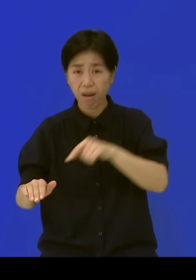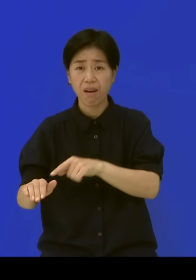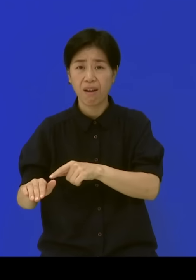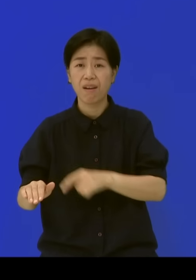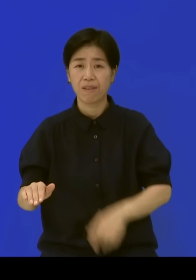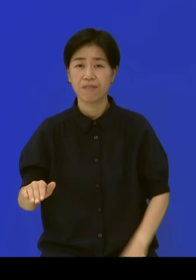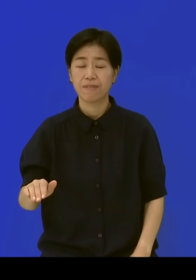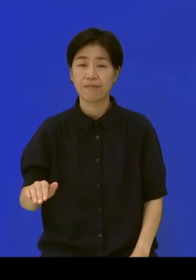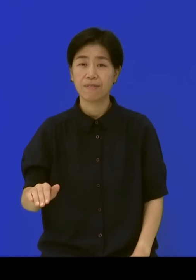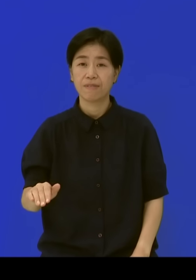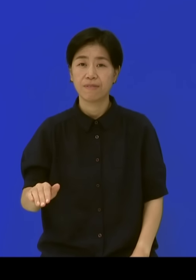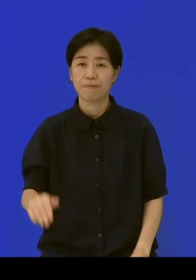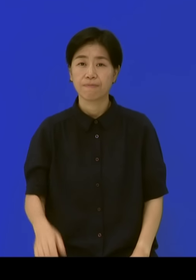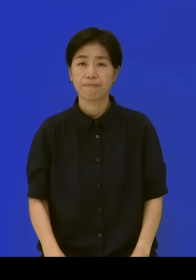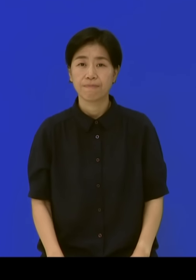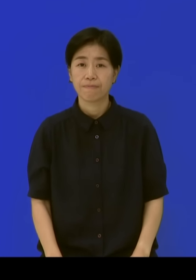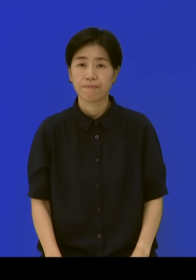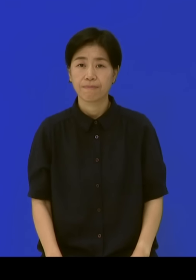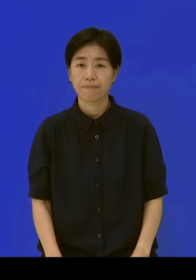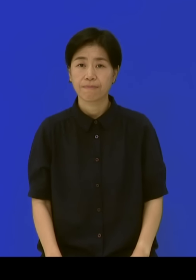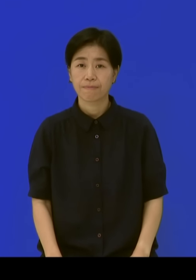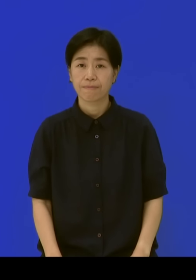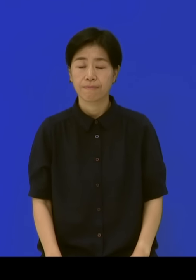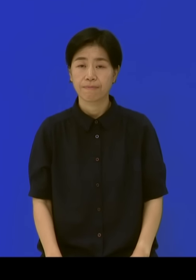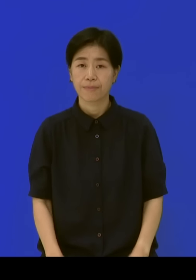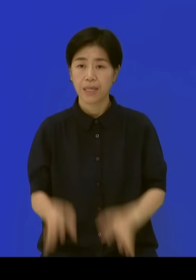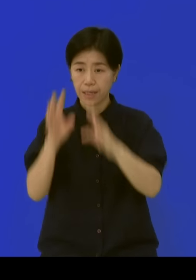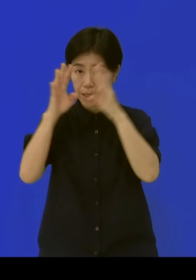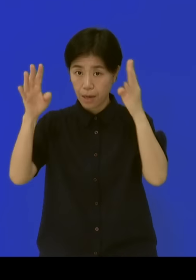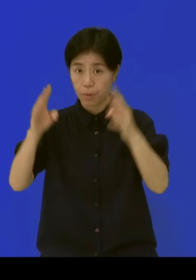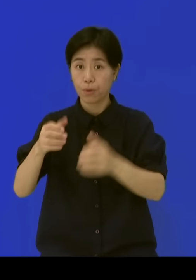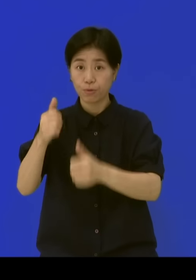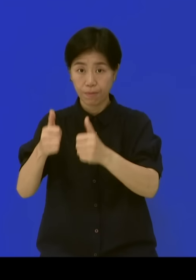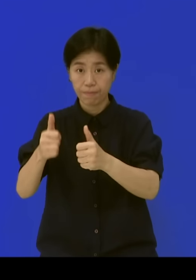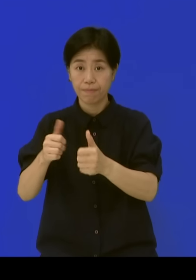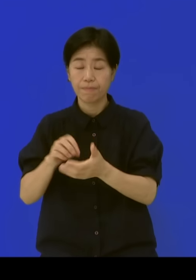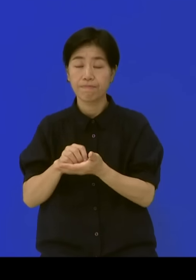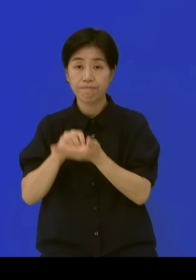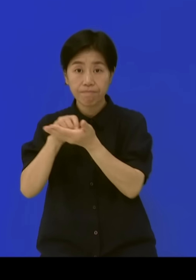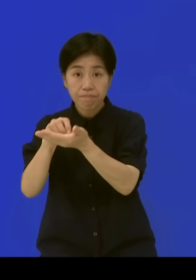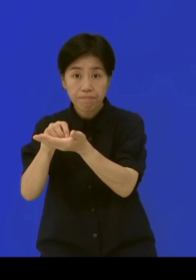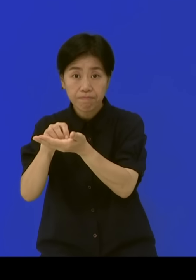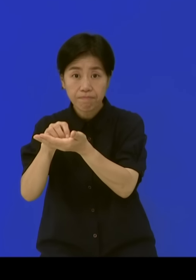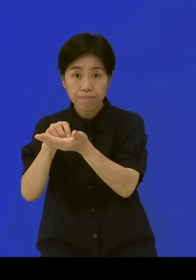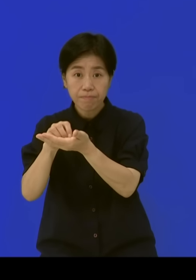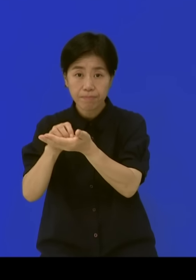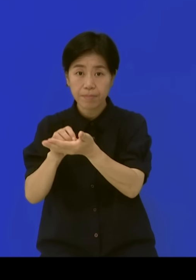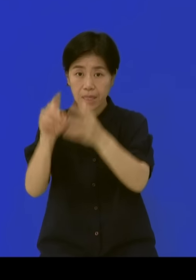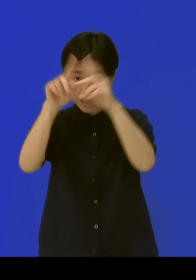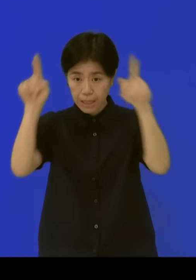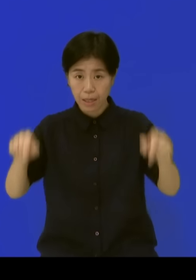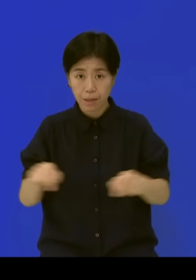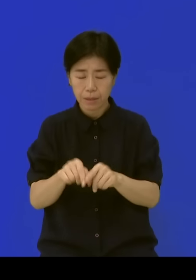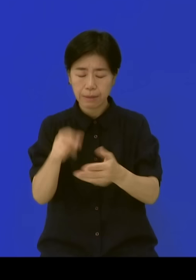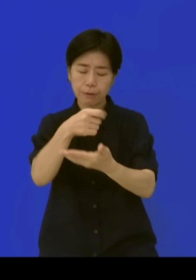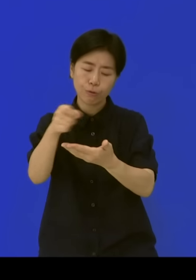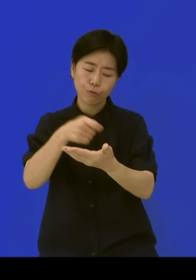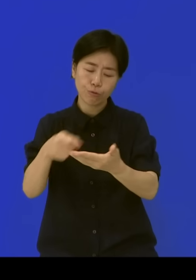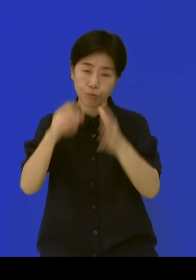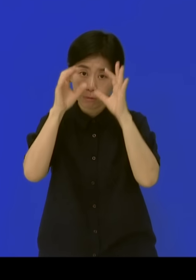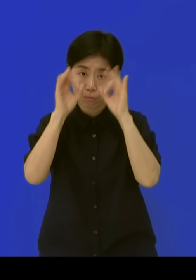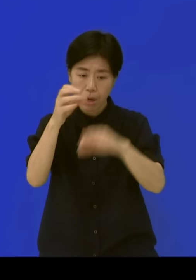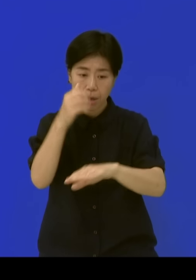워낙 바닥이어서 예를 들면 현역 수능 시험에 지금도 기억이 나는데 80점 만점에 41점인 거예요,